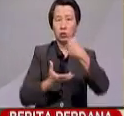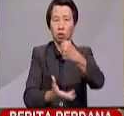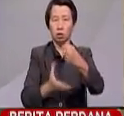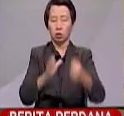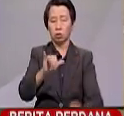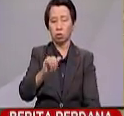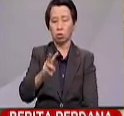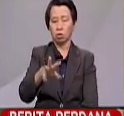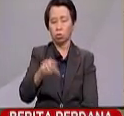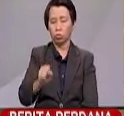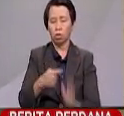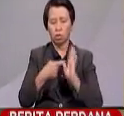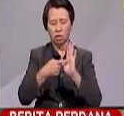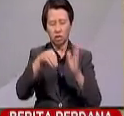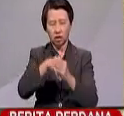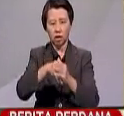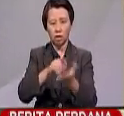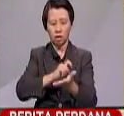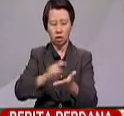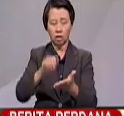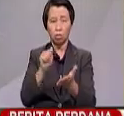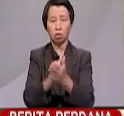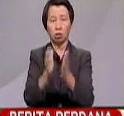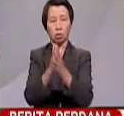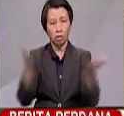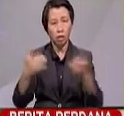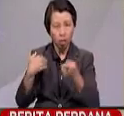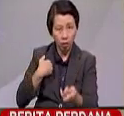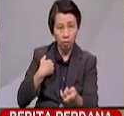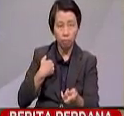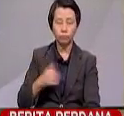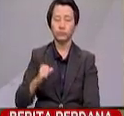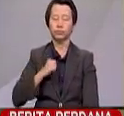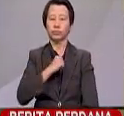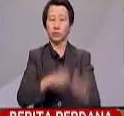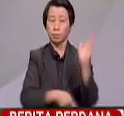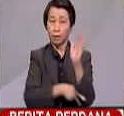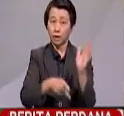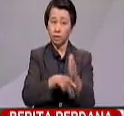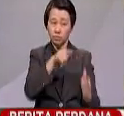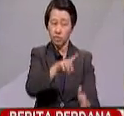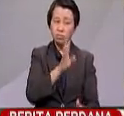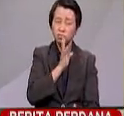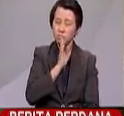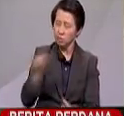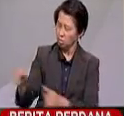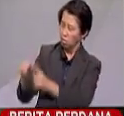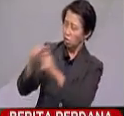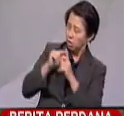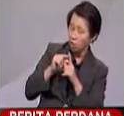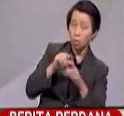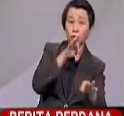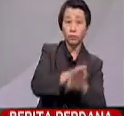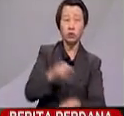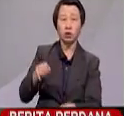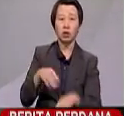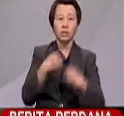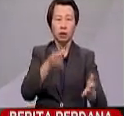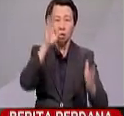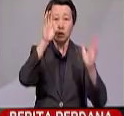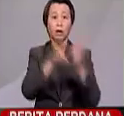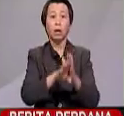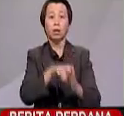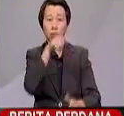Yawas yang disiarkan media cetak dan elektronik. Ahli Parlimen Seputih itu mendakwa kenyataan fitnah tersebut memberikan